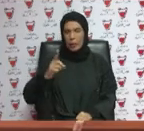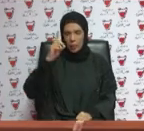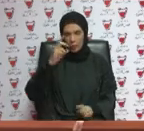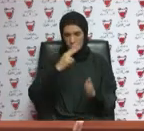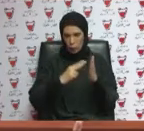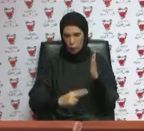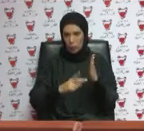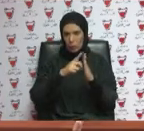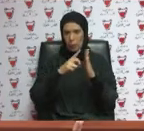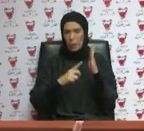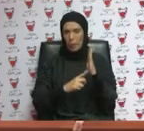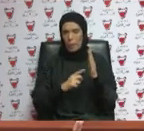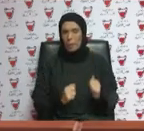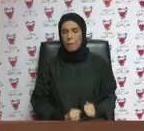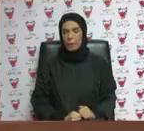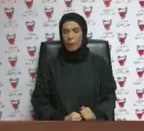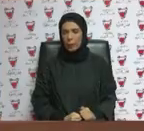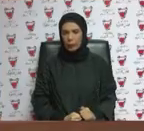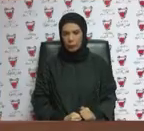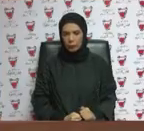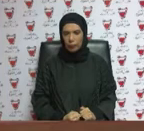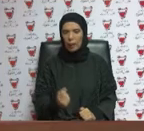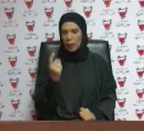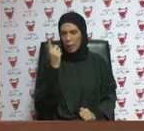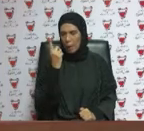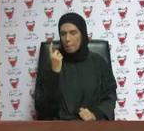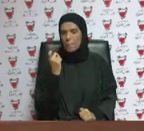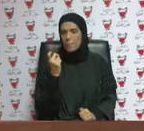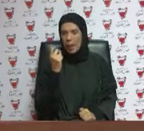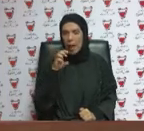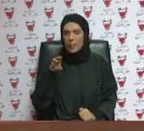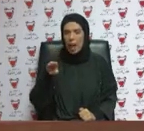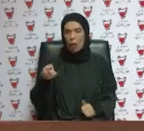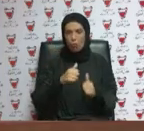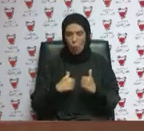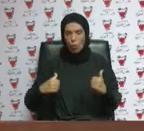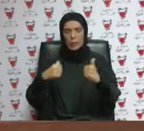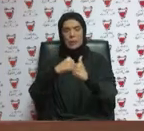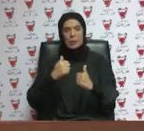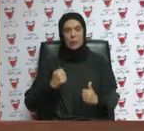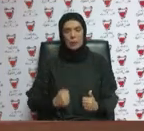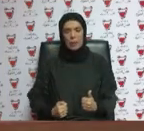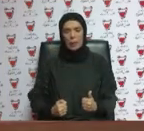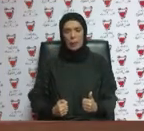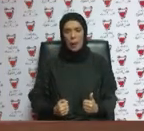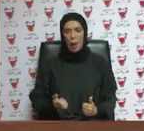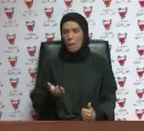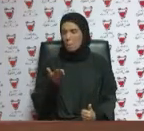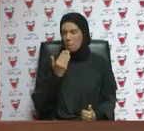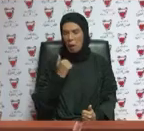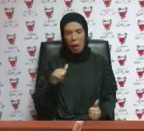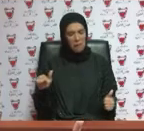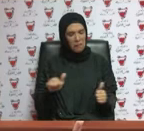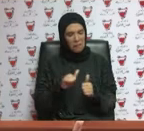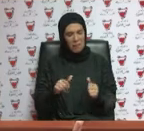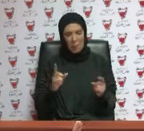هذا القانون فإن 100,000 أسرة بحرينية لن يصبح معيلوها